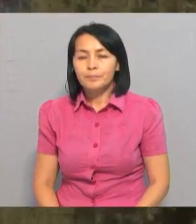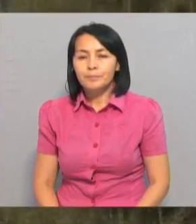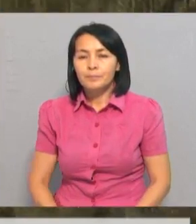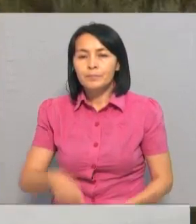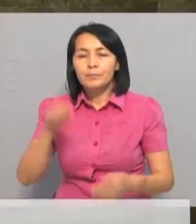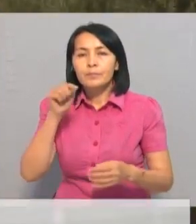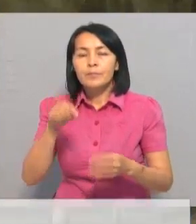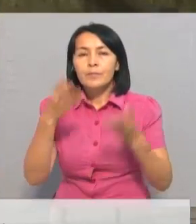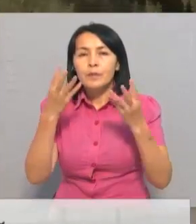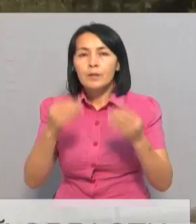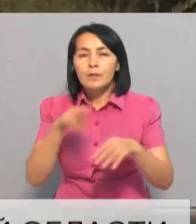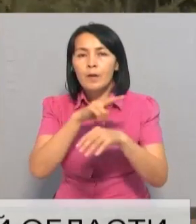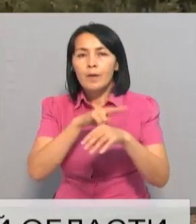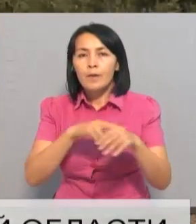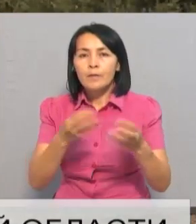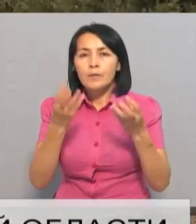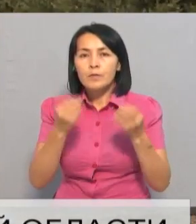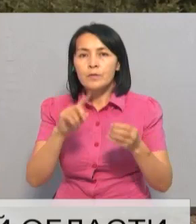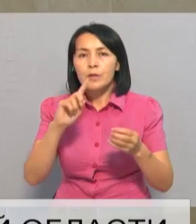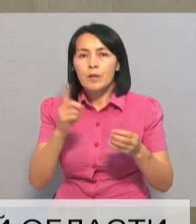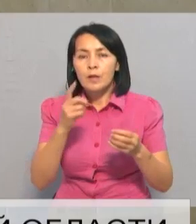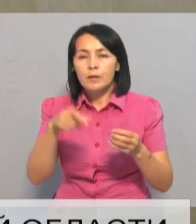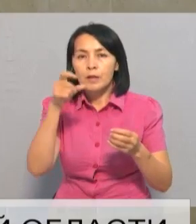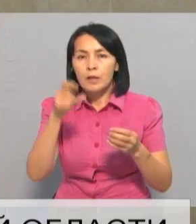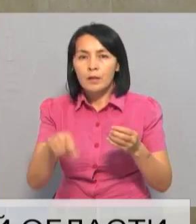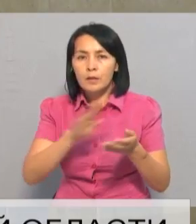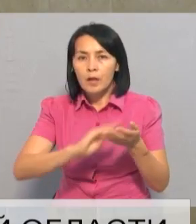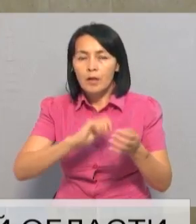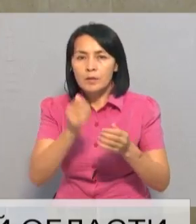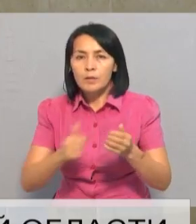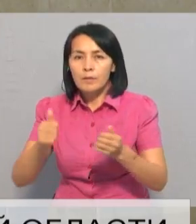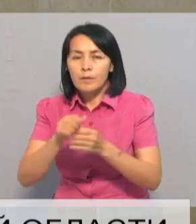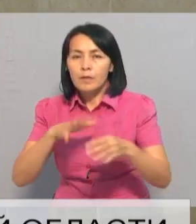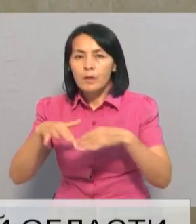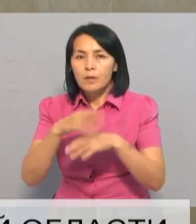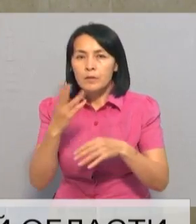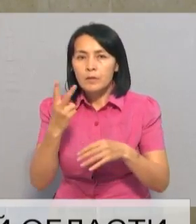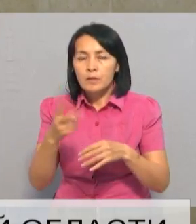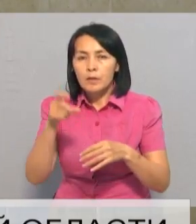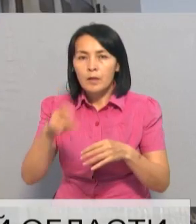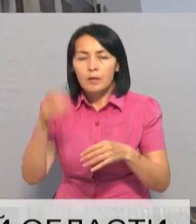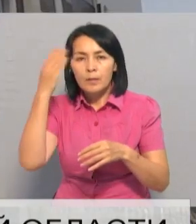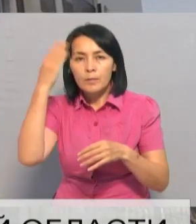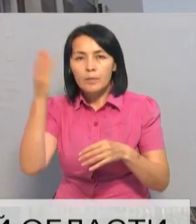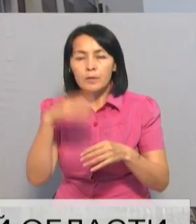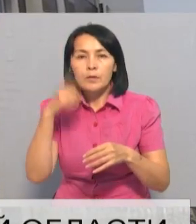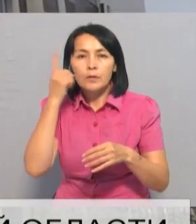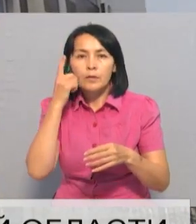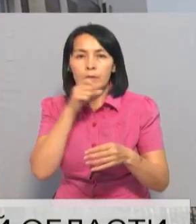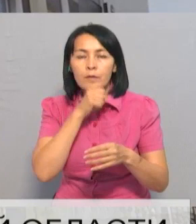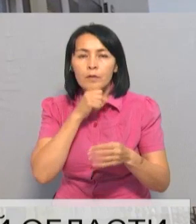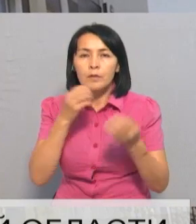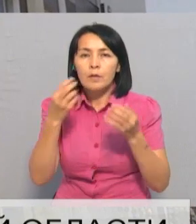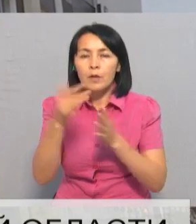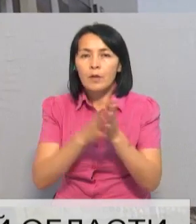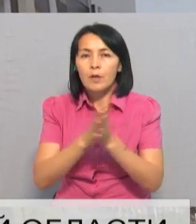В тот же день в полицию обратился еще один потерпевший. Возле автовокзала двое неизвестных отобрали у него телефон.